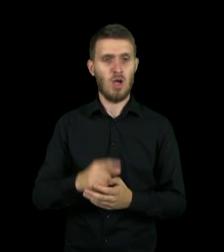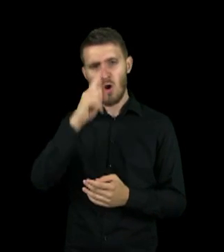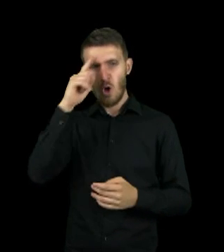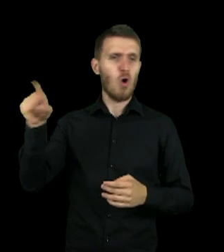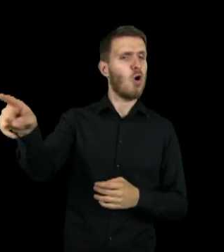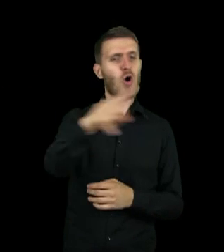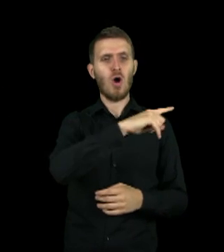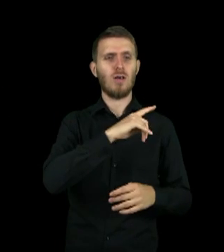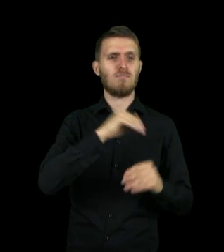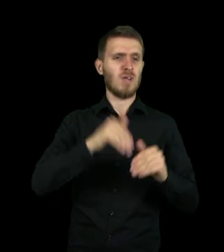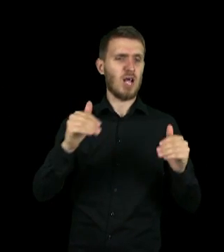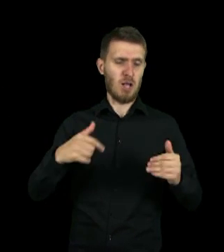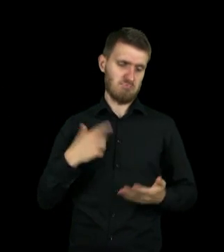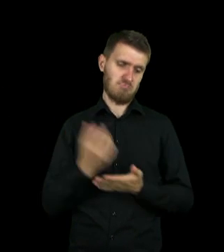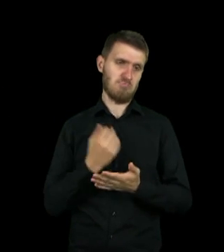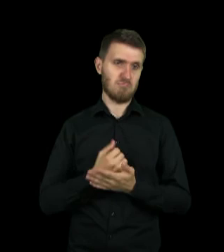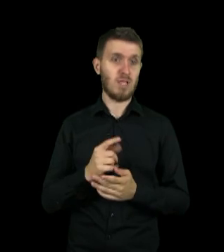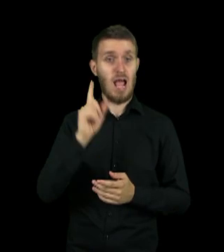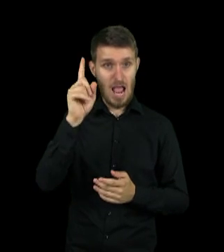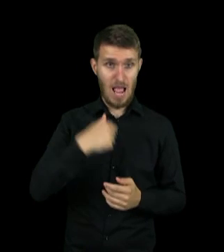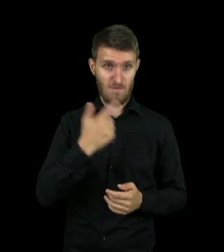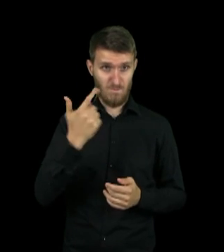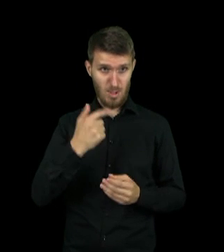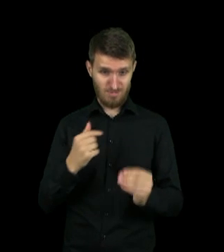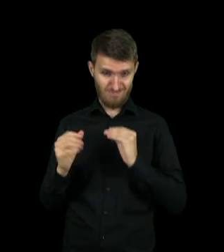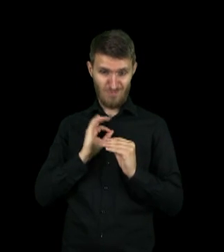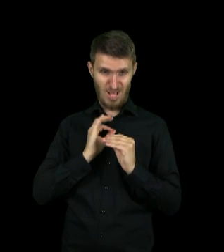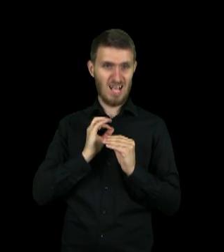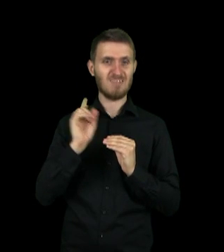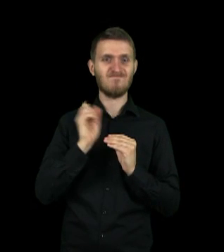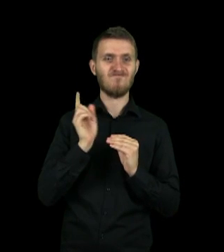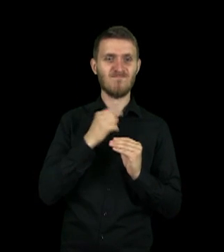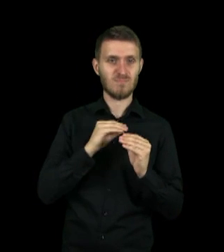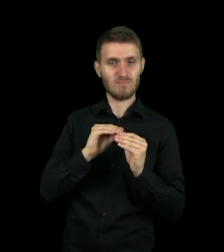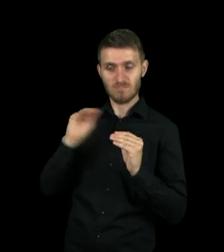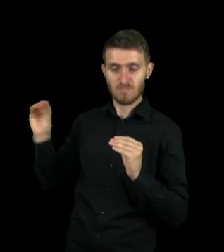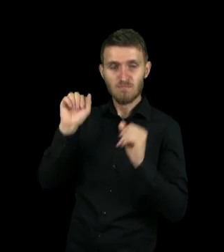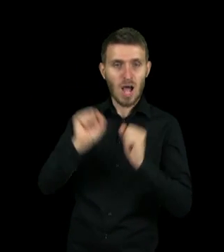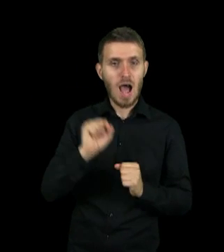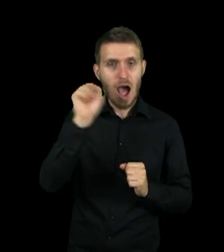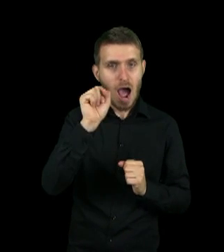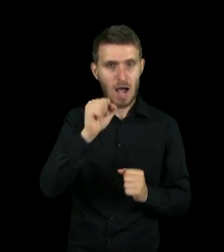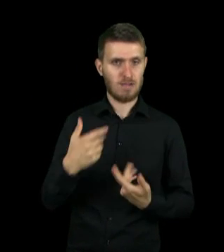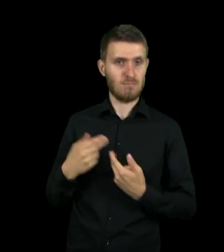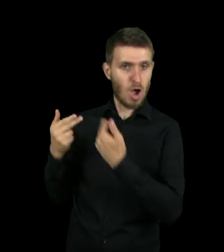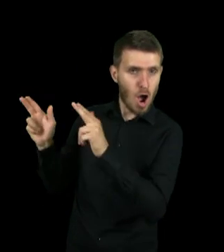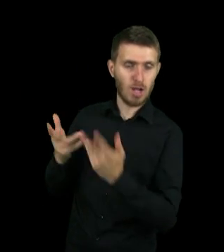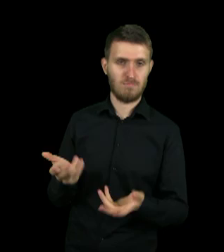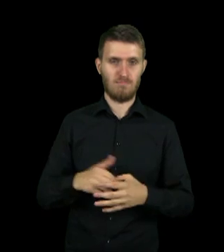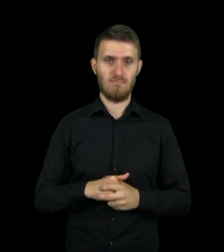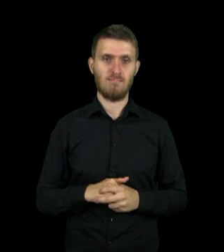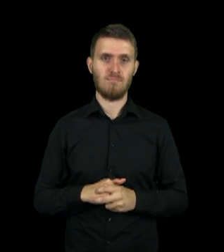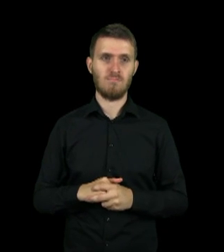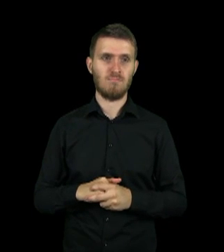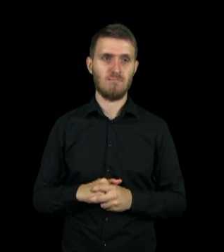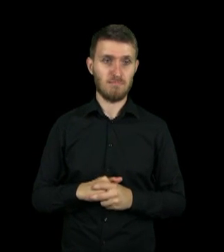transakcji z zł zaokrągl Bank A no teraz